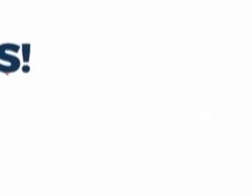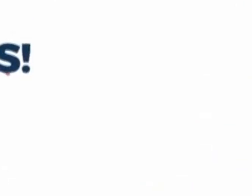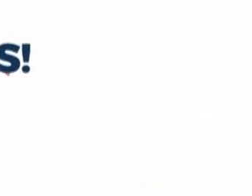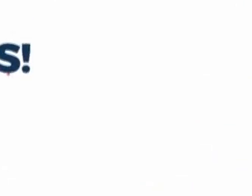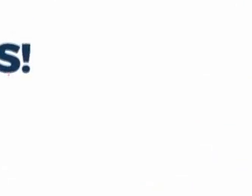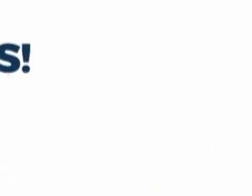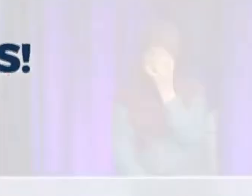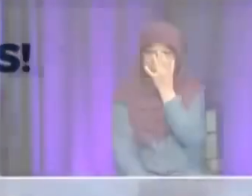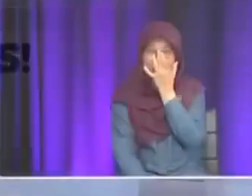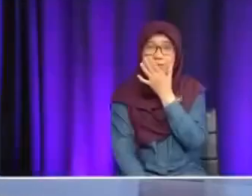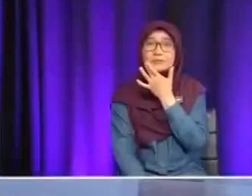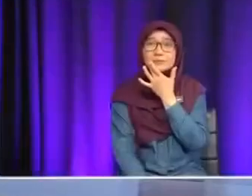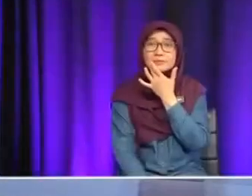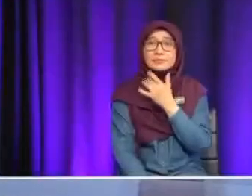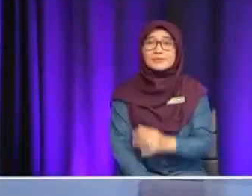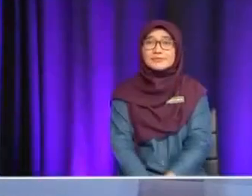KPM.